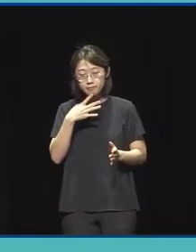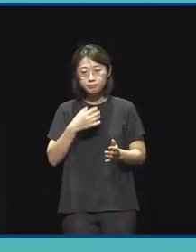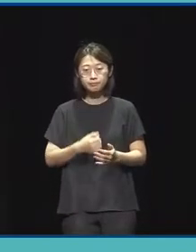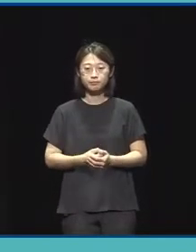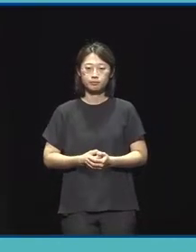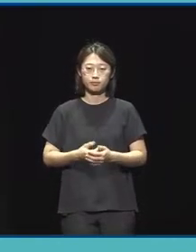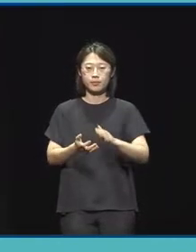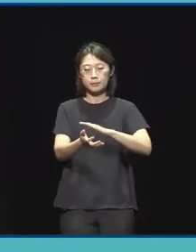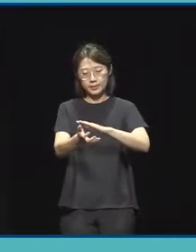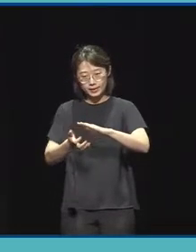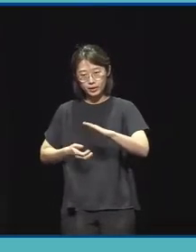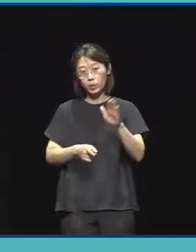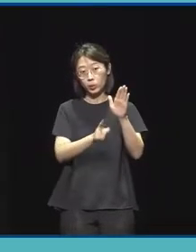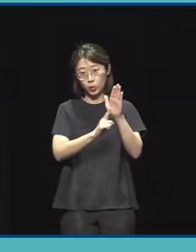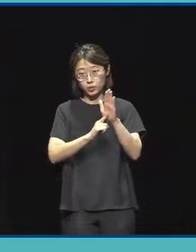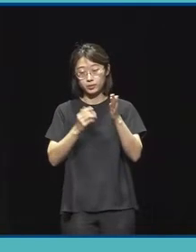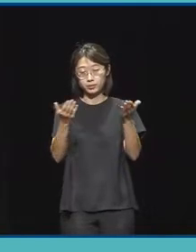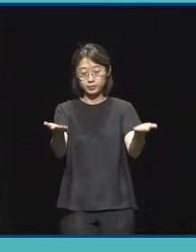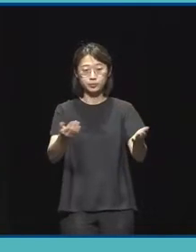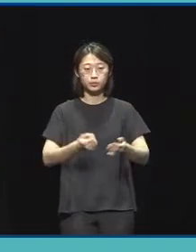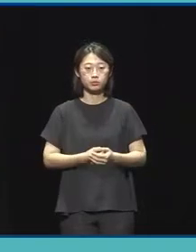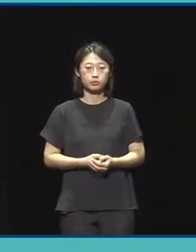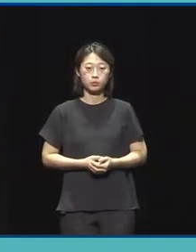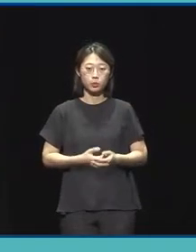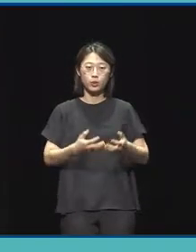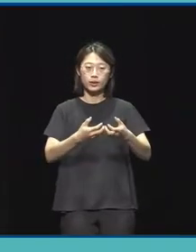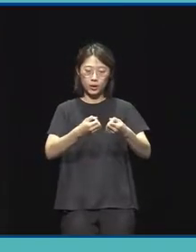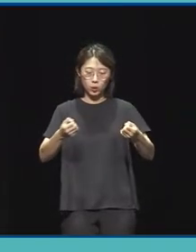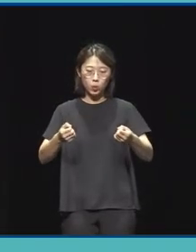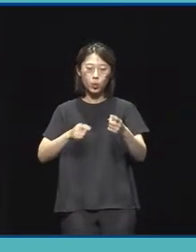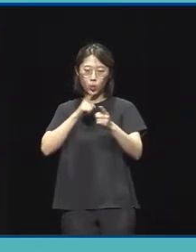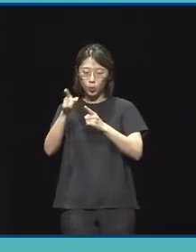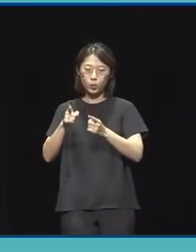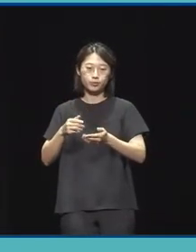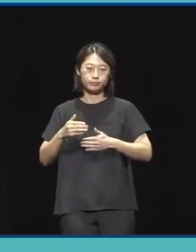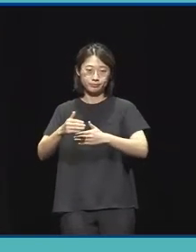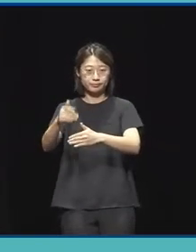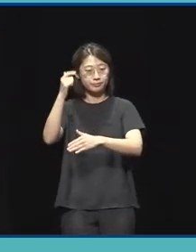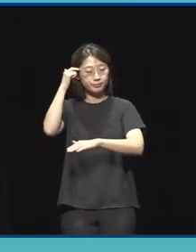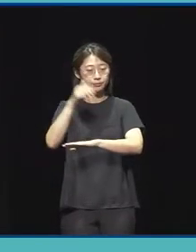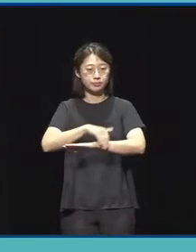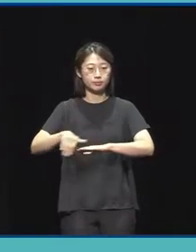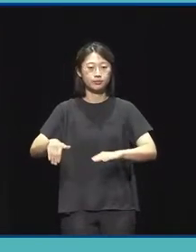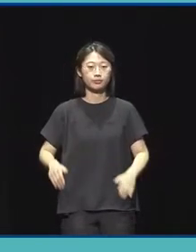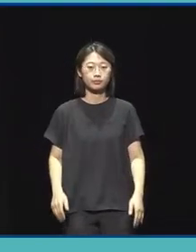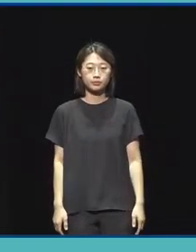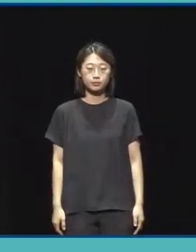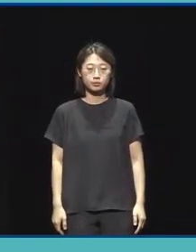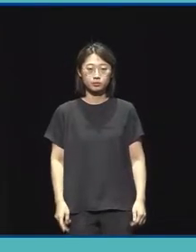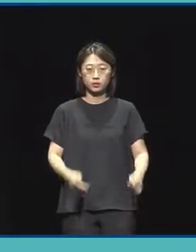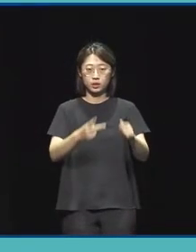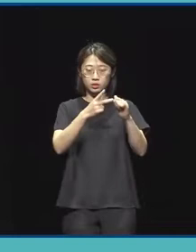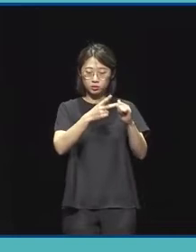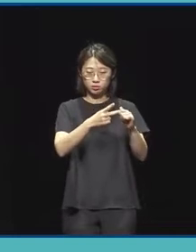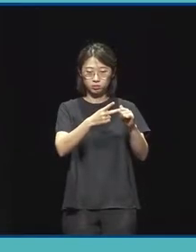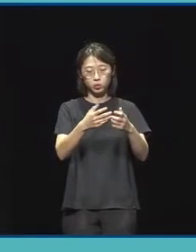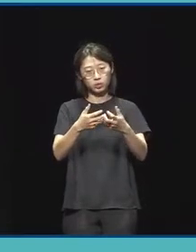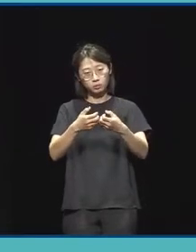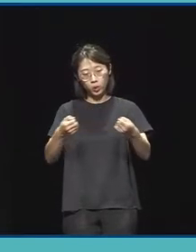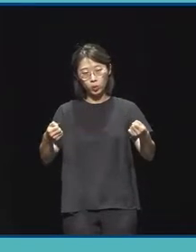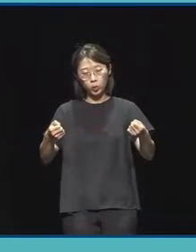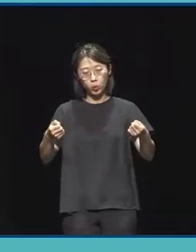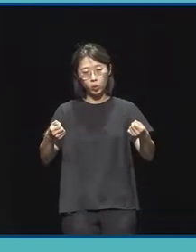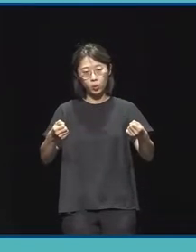사전에 공지를 하고 별도 공모로 추진하도록 하겠습니다 또한 2차 공무나 별도